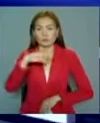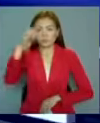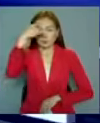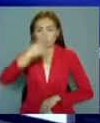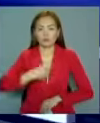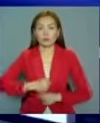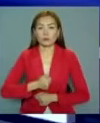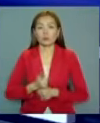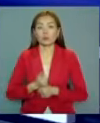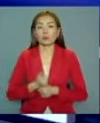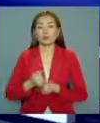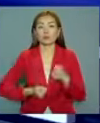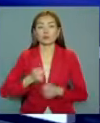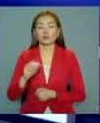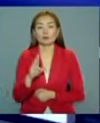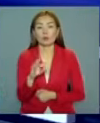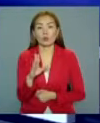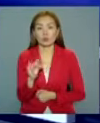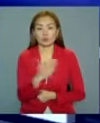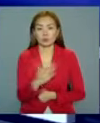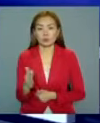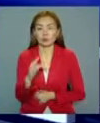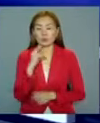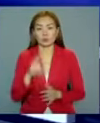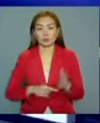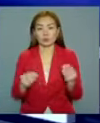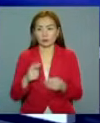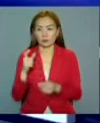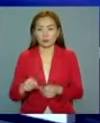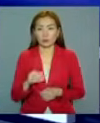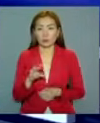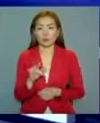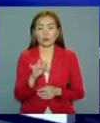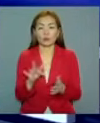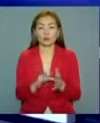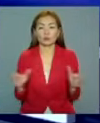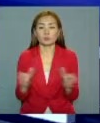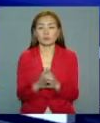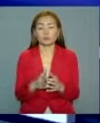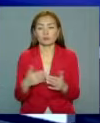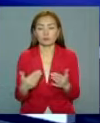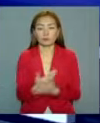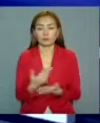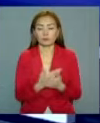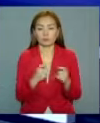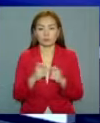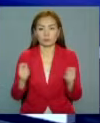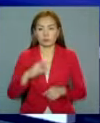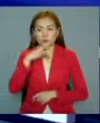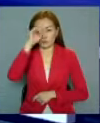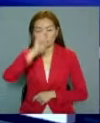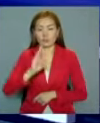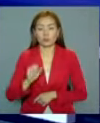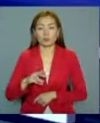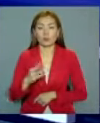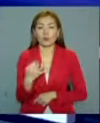Қазақстан Республикасының президенттігіне кандидат Қасым Жомарт Тоқаевтың сенімді тұлғалары. Атырау облыстық коммуникациялар дирекциясы